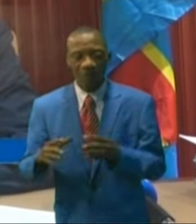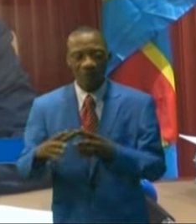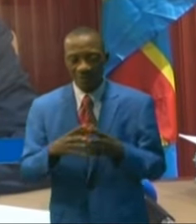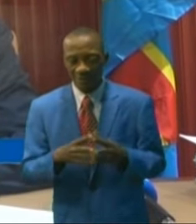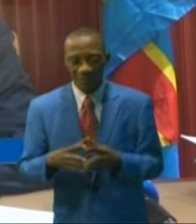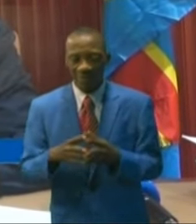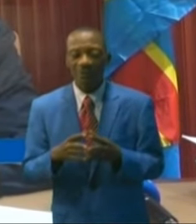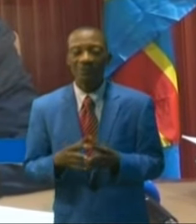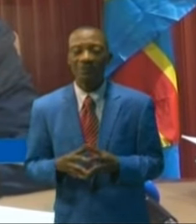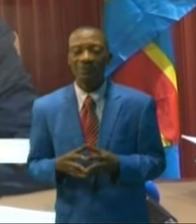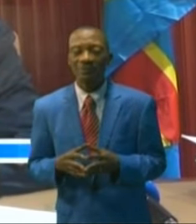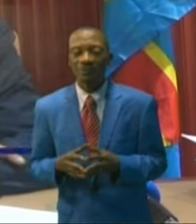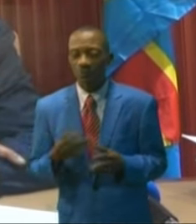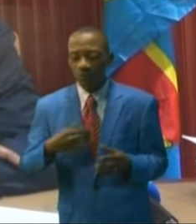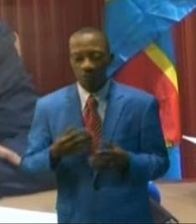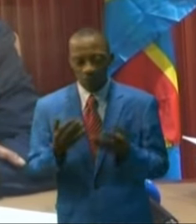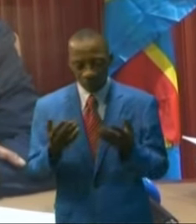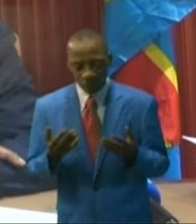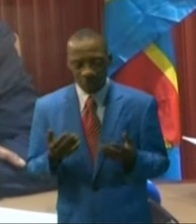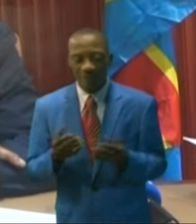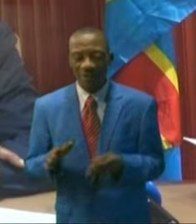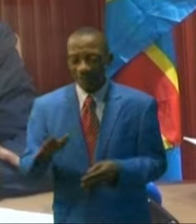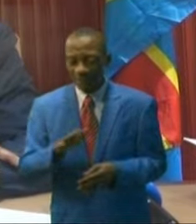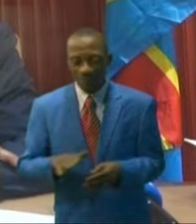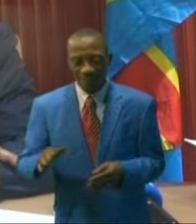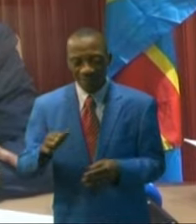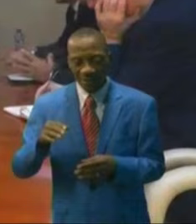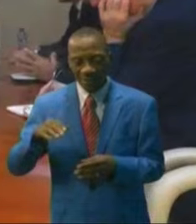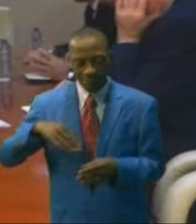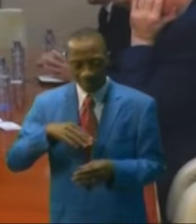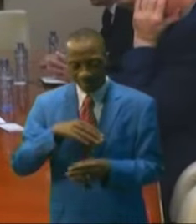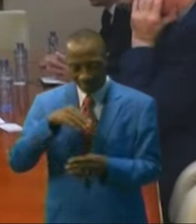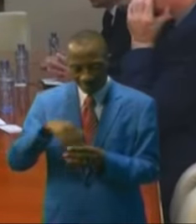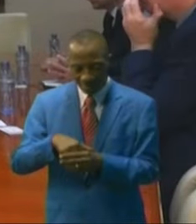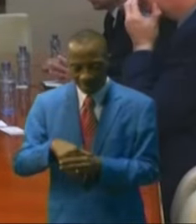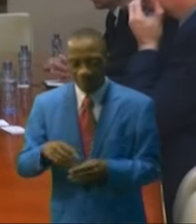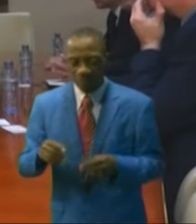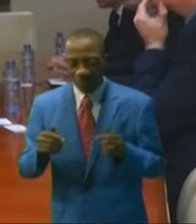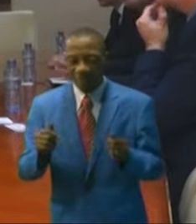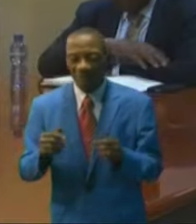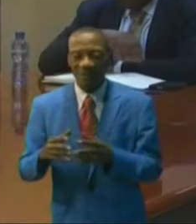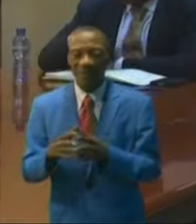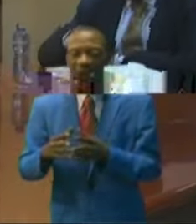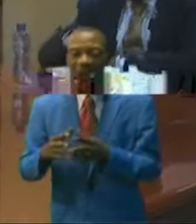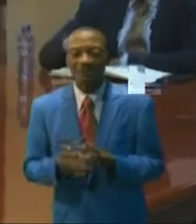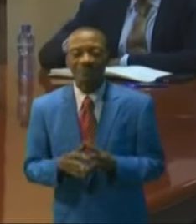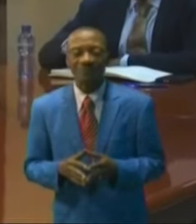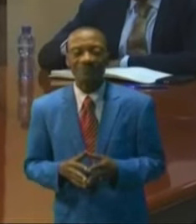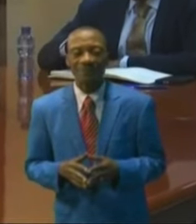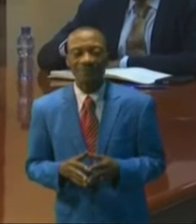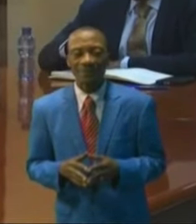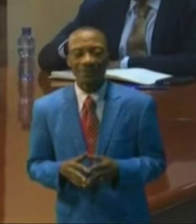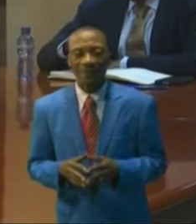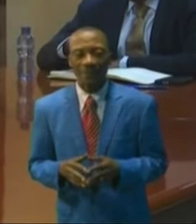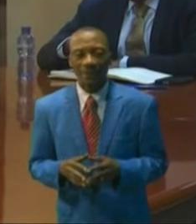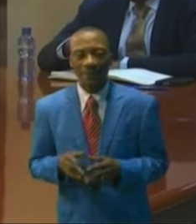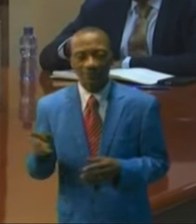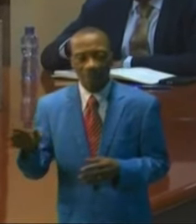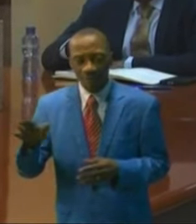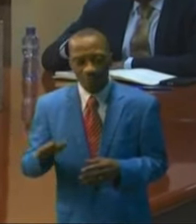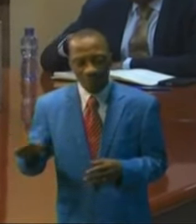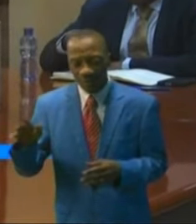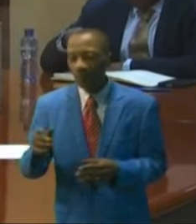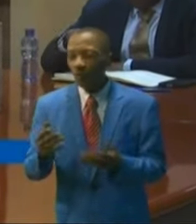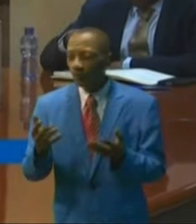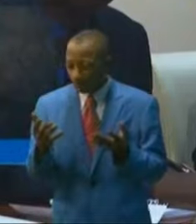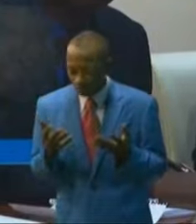finalement pouvoir vivre en paix. La France tient beaucoup à ce que la RDC puisse,